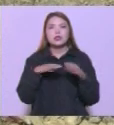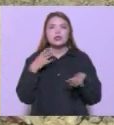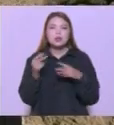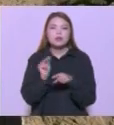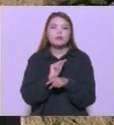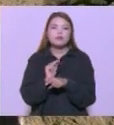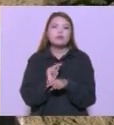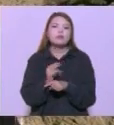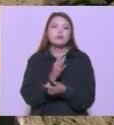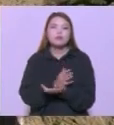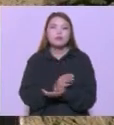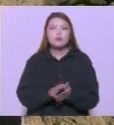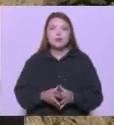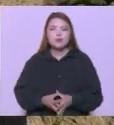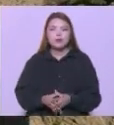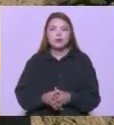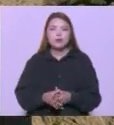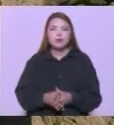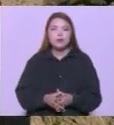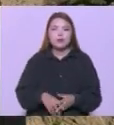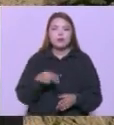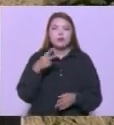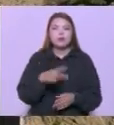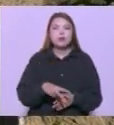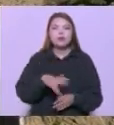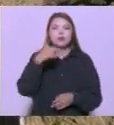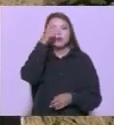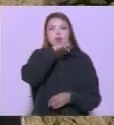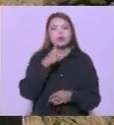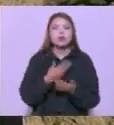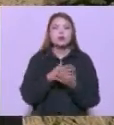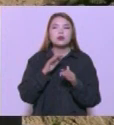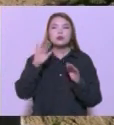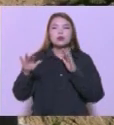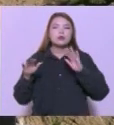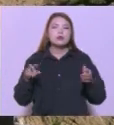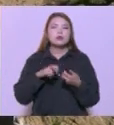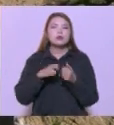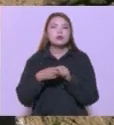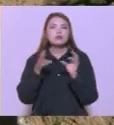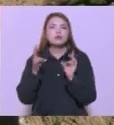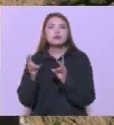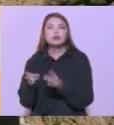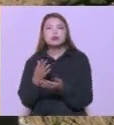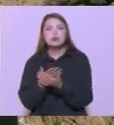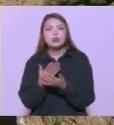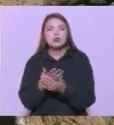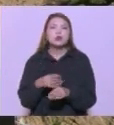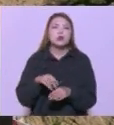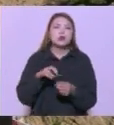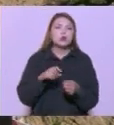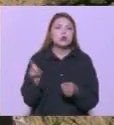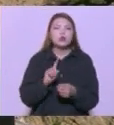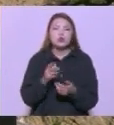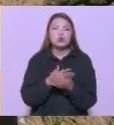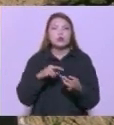жатыр. 2023 жылы қандай бізде қай жерде аварин жағдай болды, қай жерде осы жарылу мәселесі болды, тесілу мәселесі,